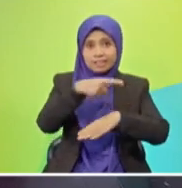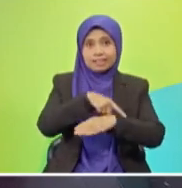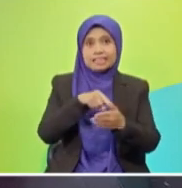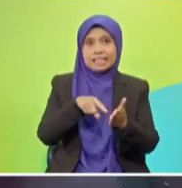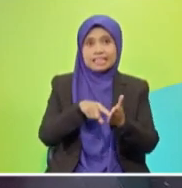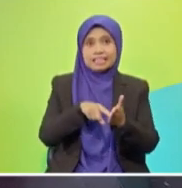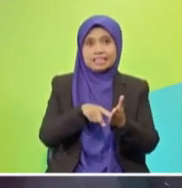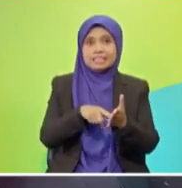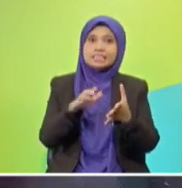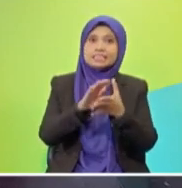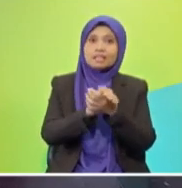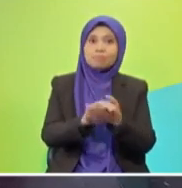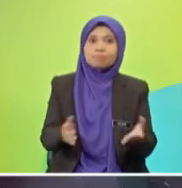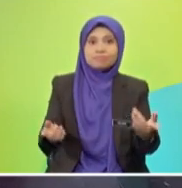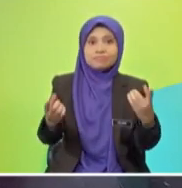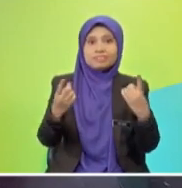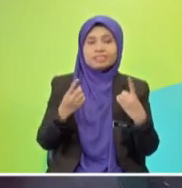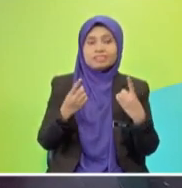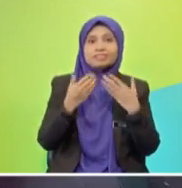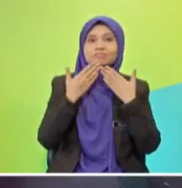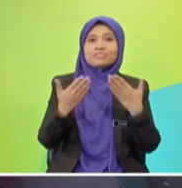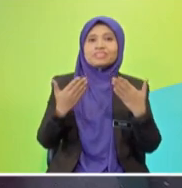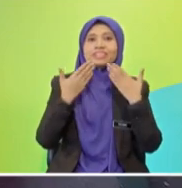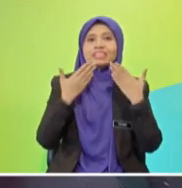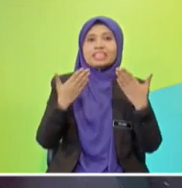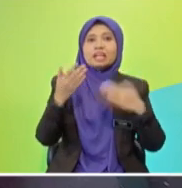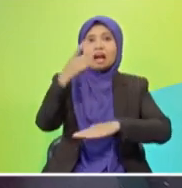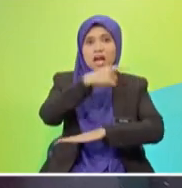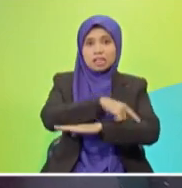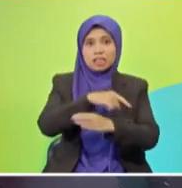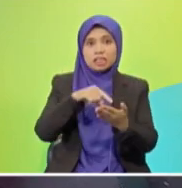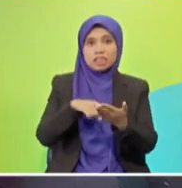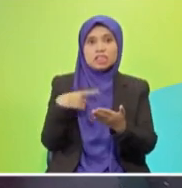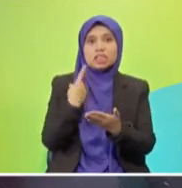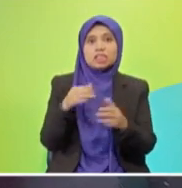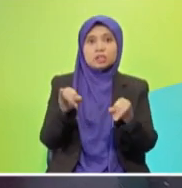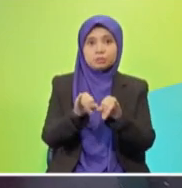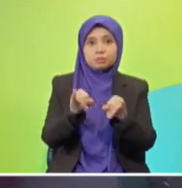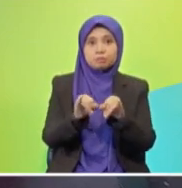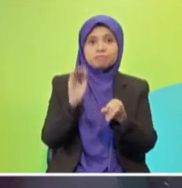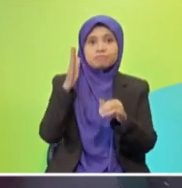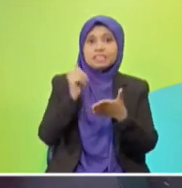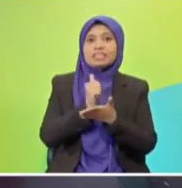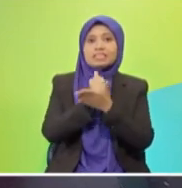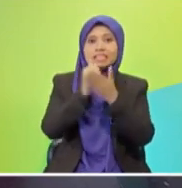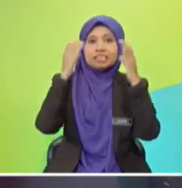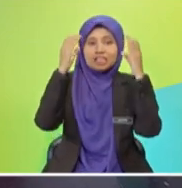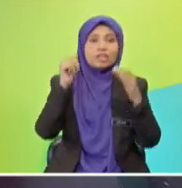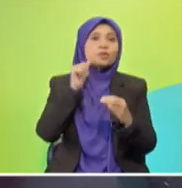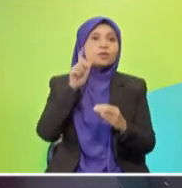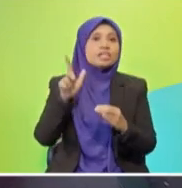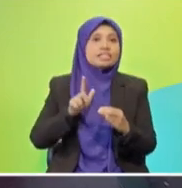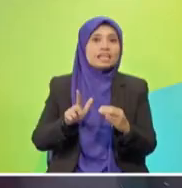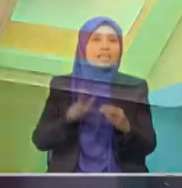Selamat datang hari ini kita juga dibantu oleh jurubase yaitu